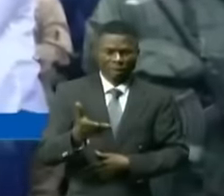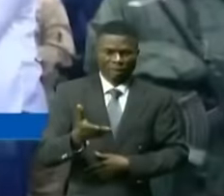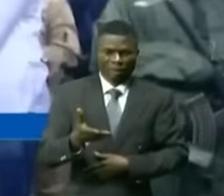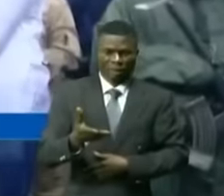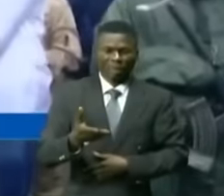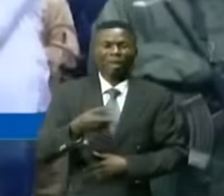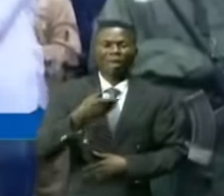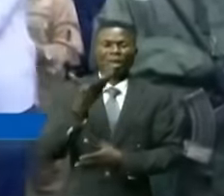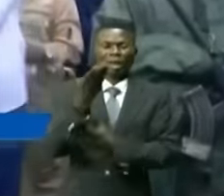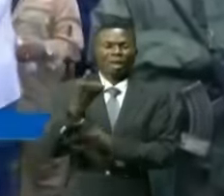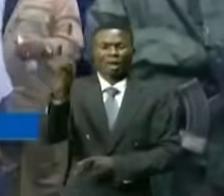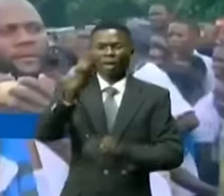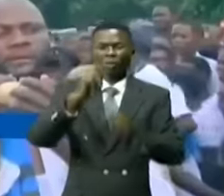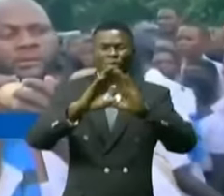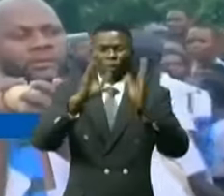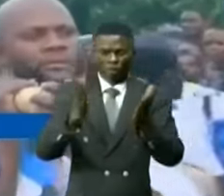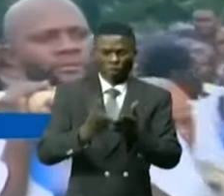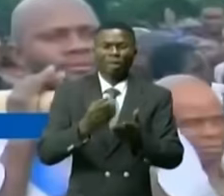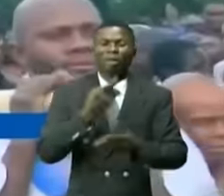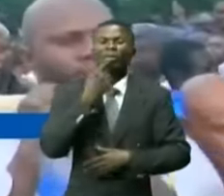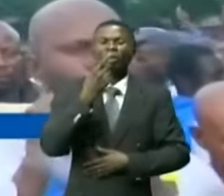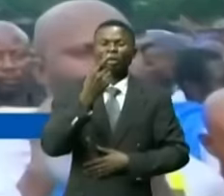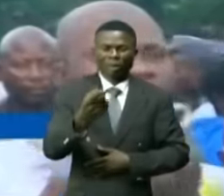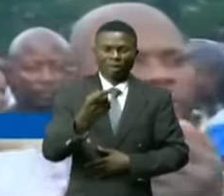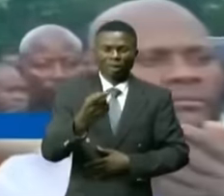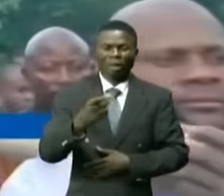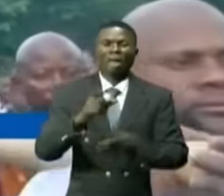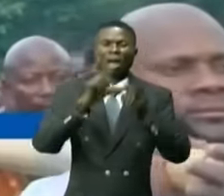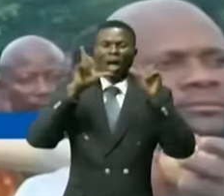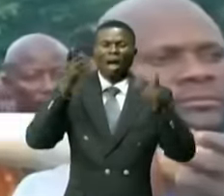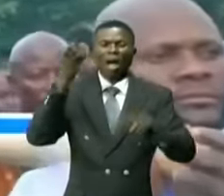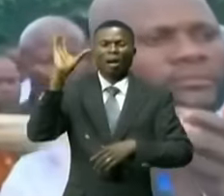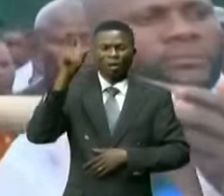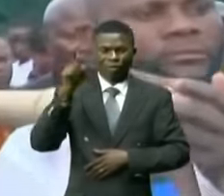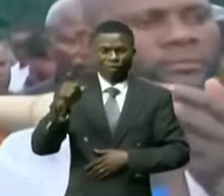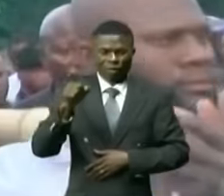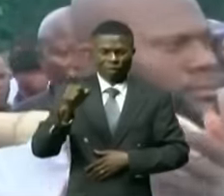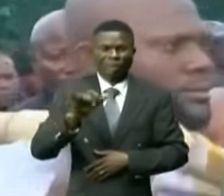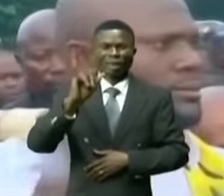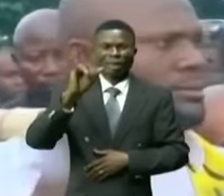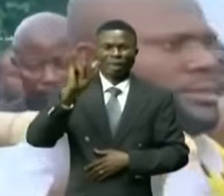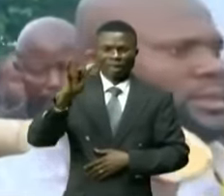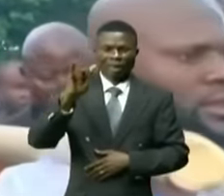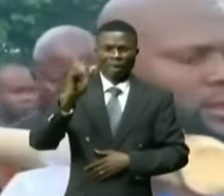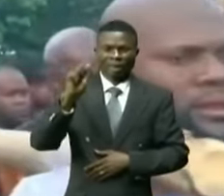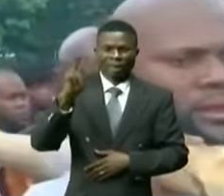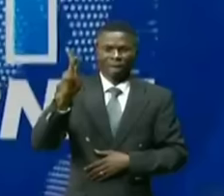captivé l'attention du public en s'exprimant dans la langue locale Yaka.